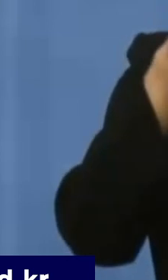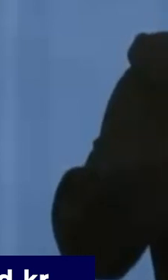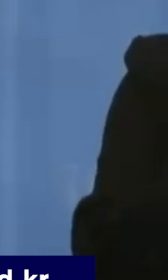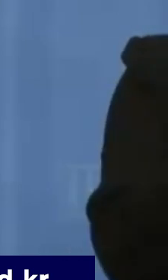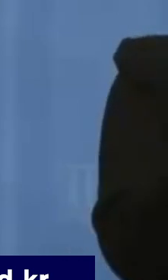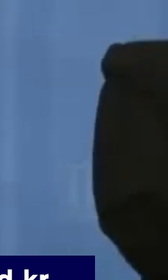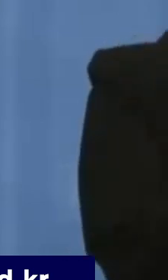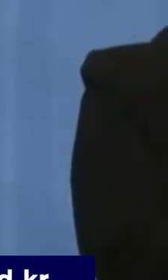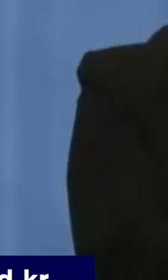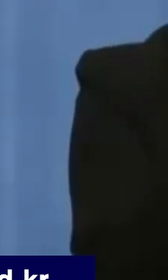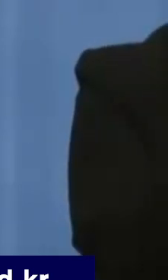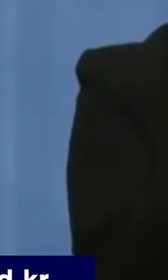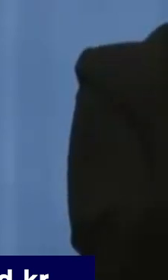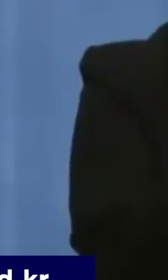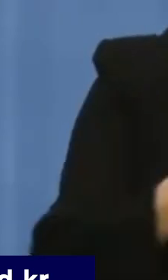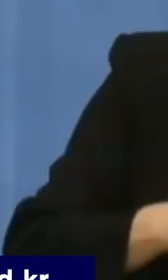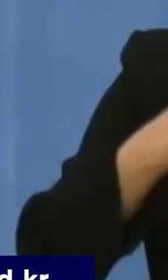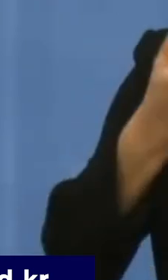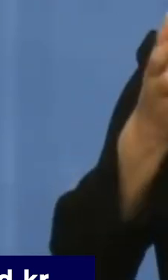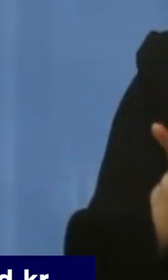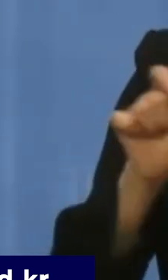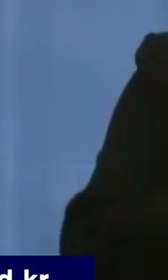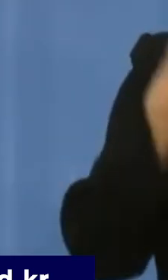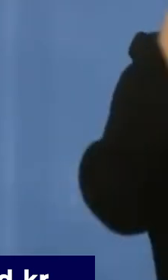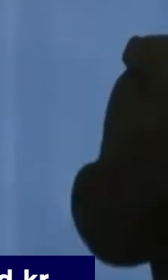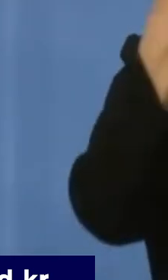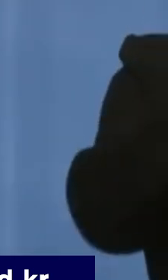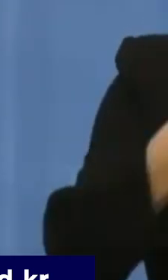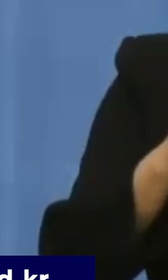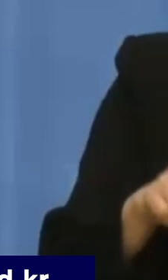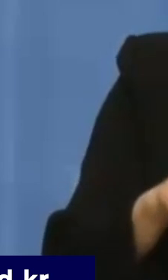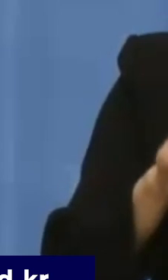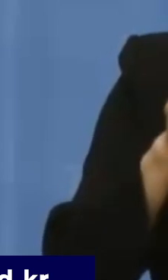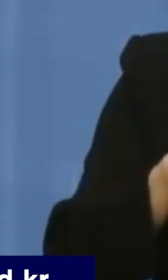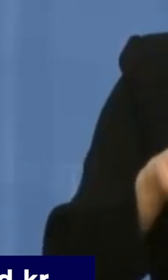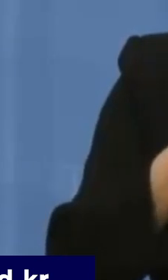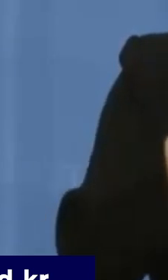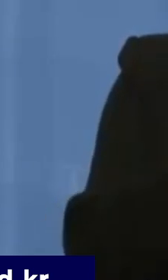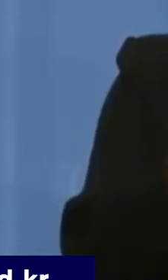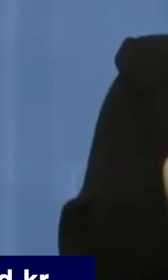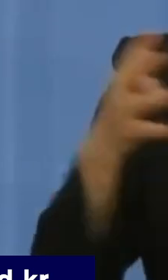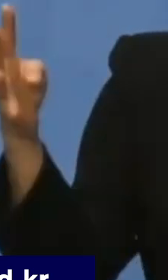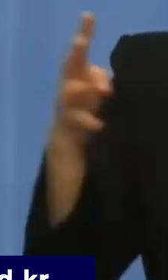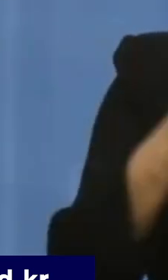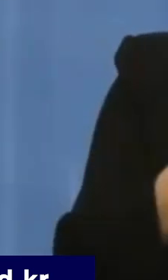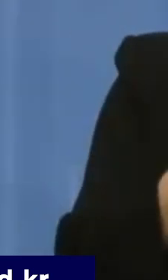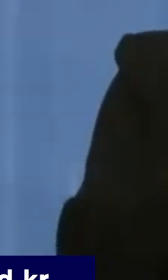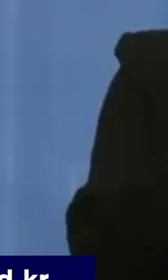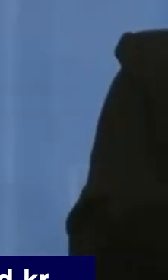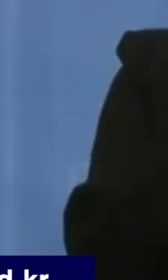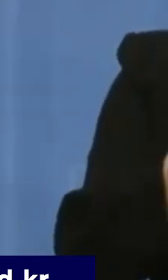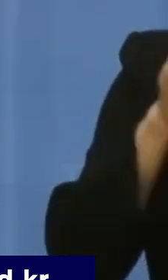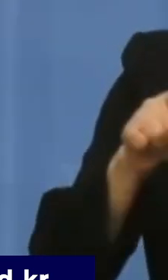것은 야당입니다. 더불어민주당과 정의당은 특검안에 대동소이한 차이만을 부각하며 특검안 합의를